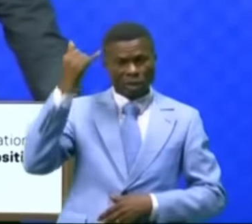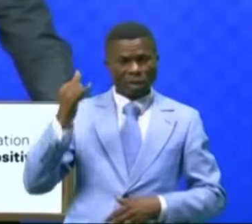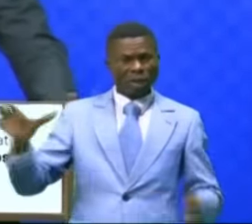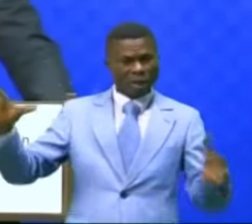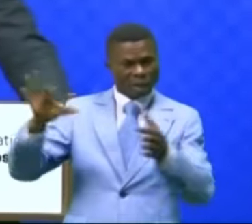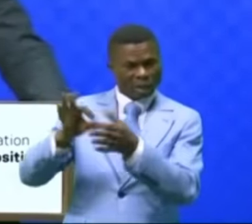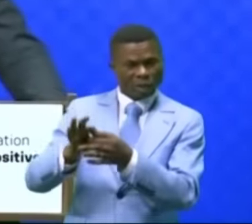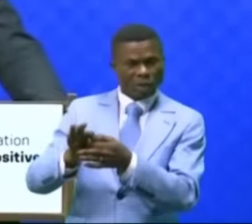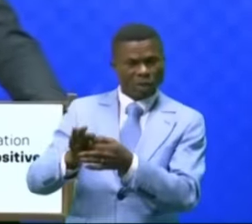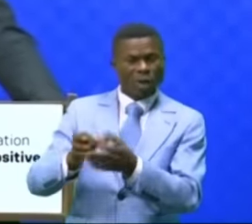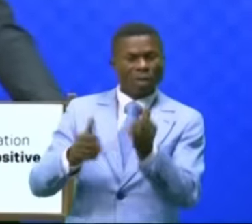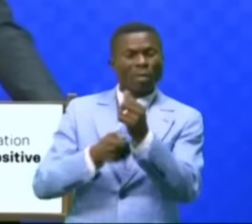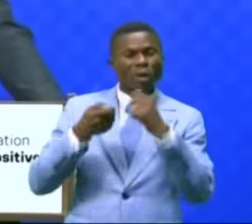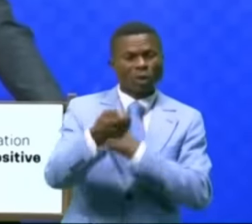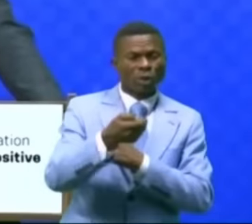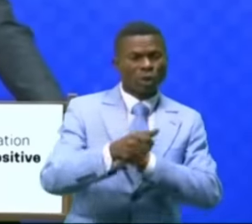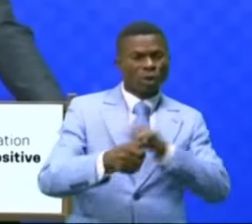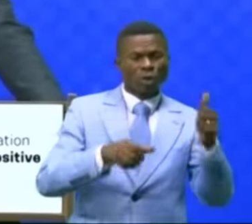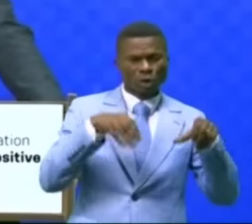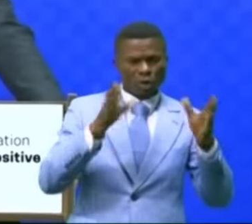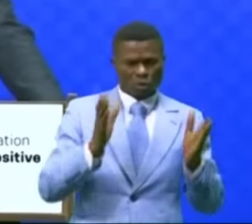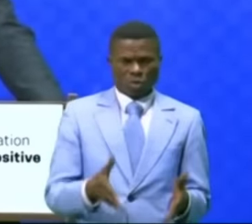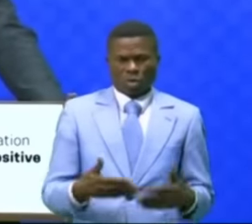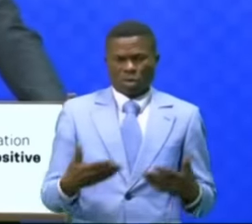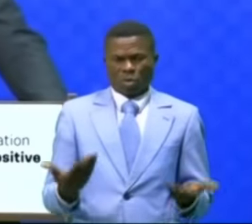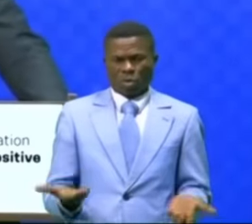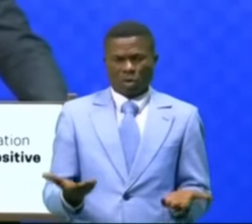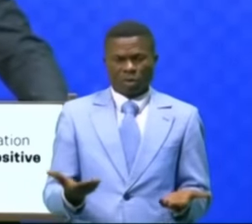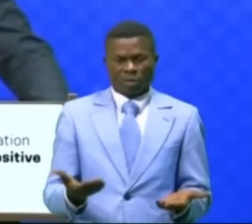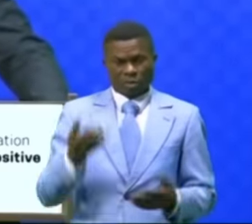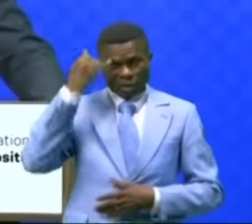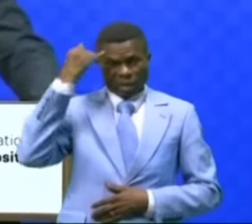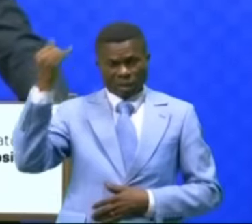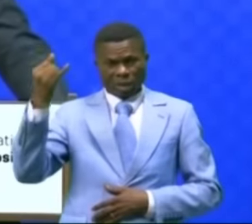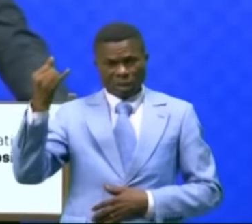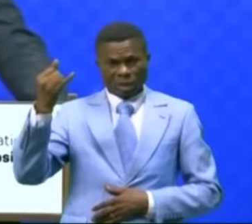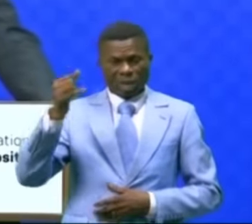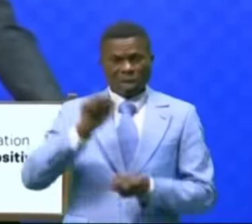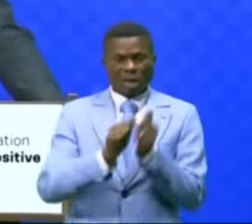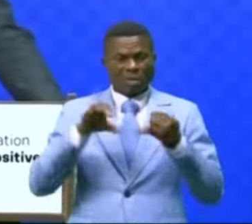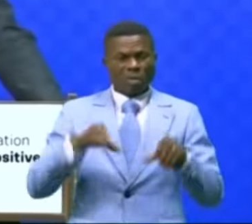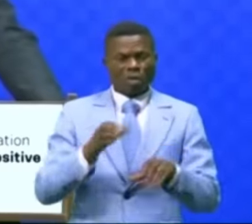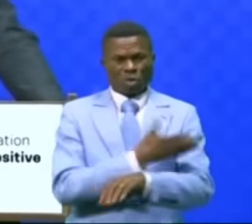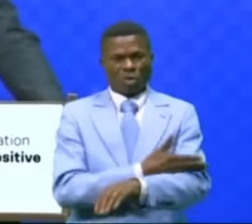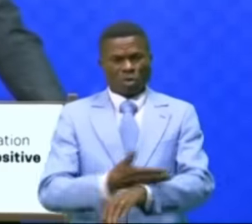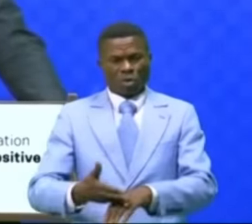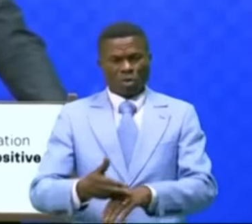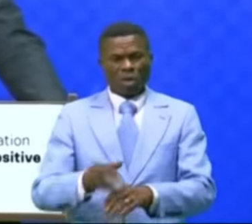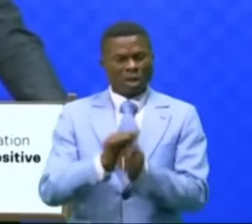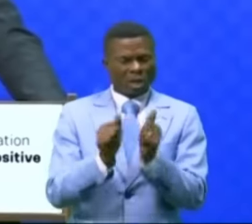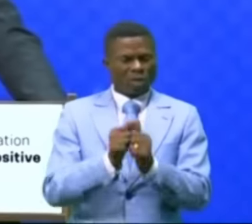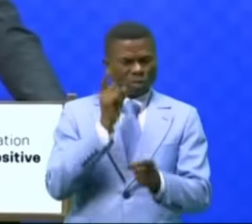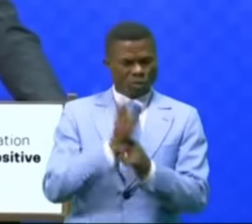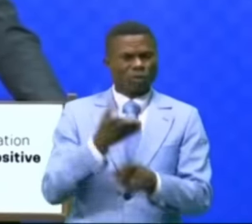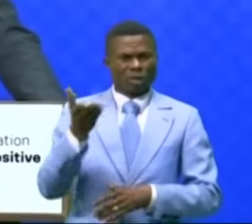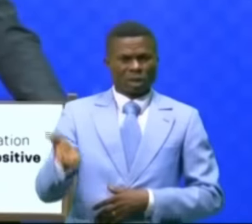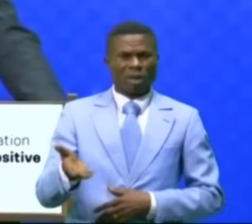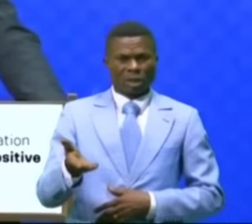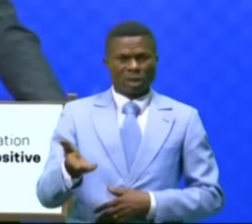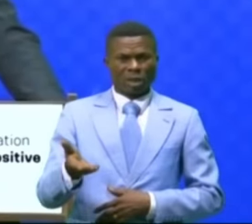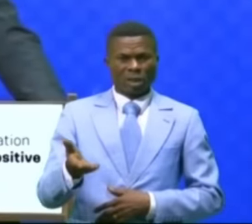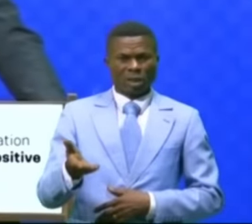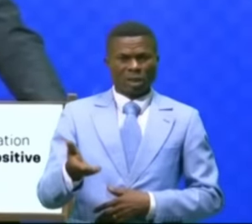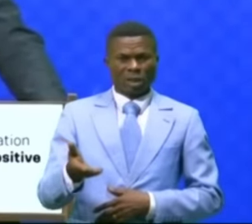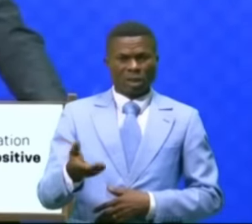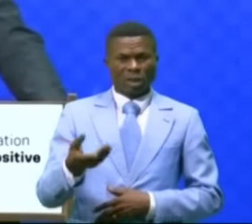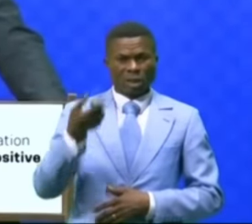mettre sur cellules qui tuent d'autres Congolais, sous prétexte que ça ne va pas dans le pays, il y a un véritable problème.